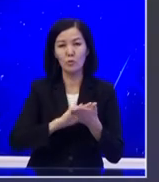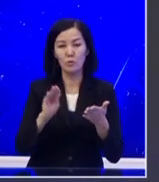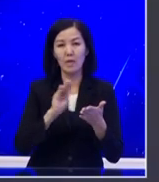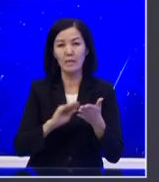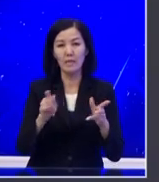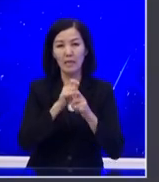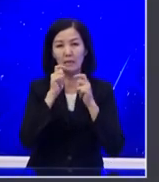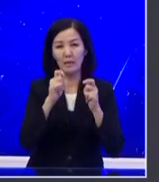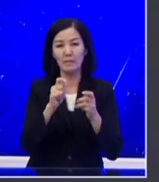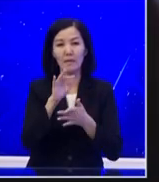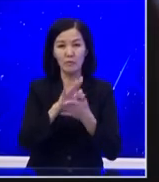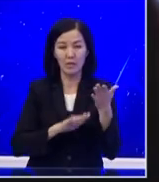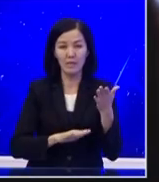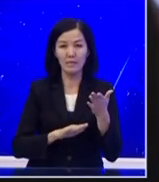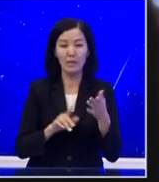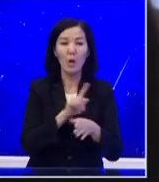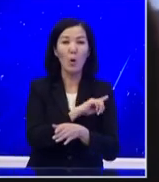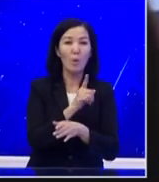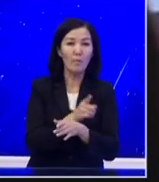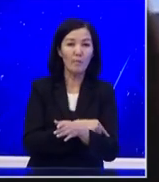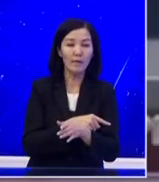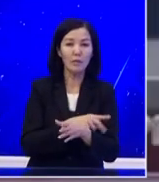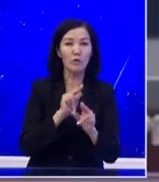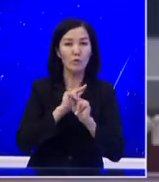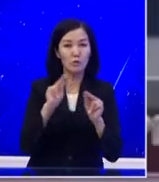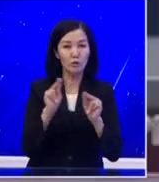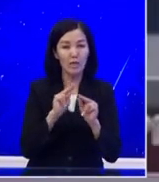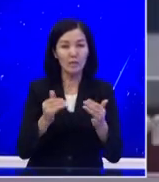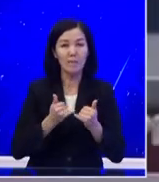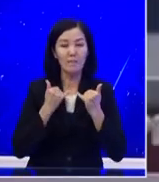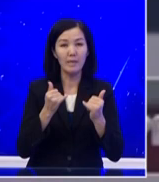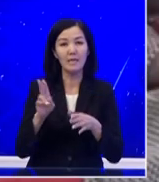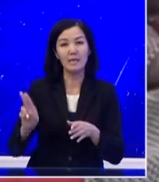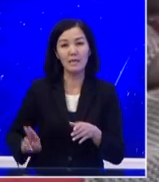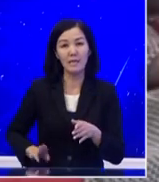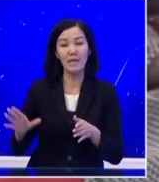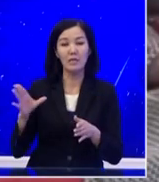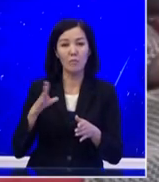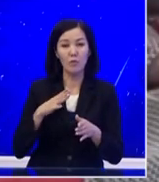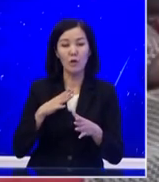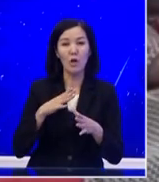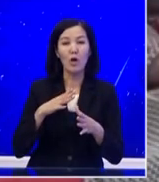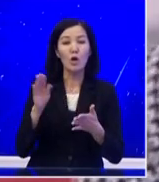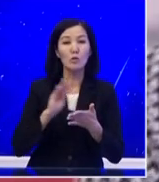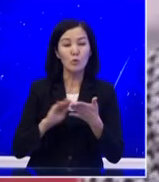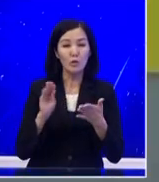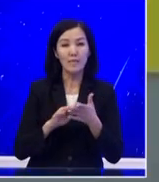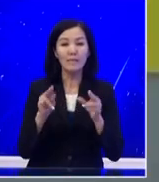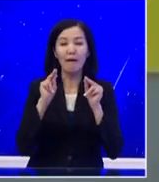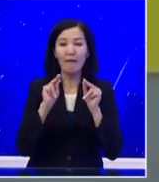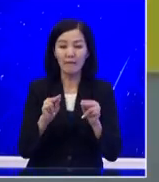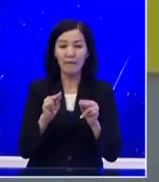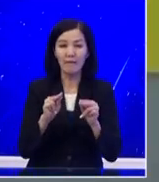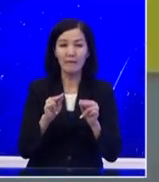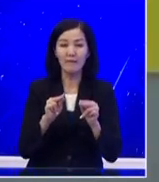болады. Бейсен Құранбек мықты маман, ұлағатты ұстаз, беделді басшы болды. Журналистикада адамдығын да, адалдығын да